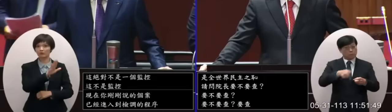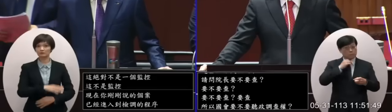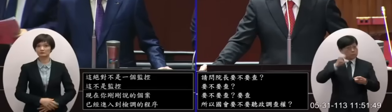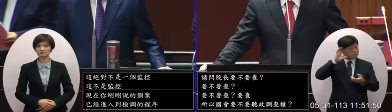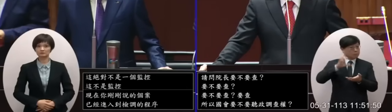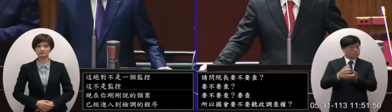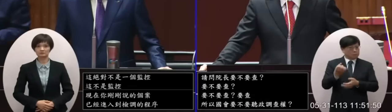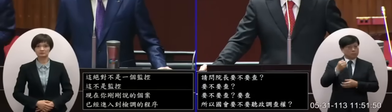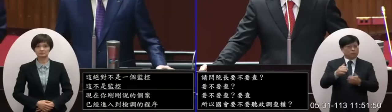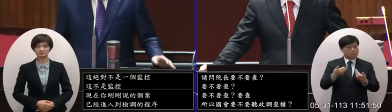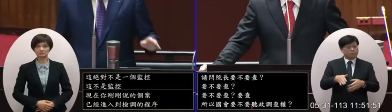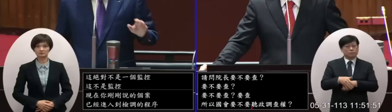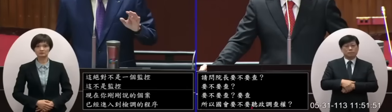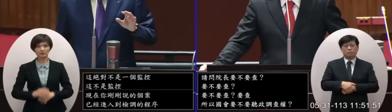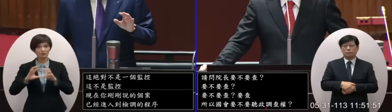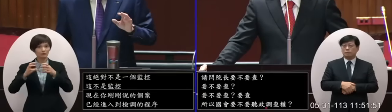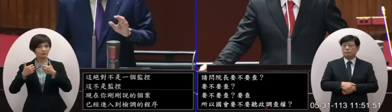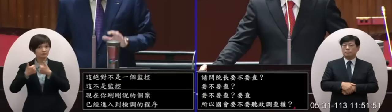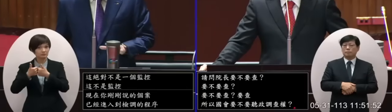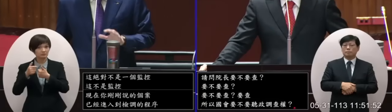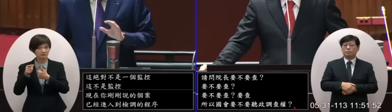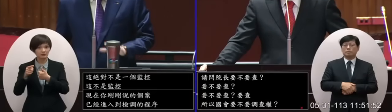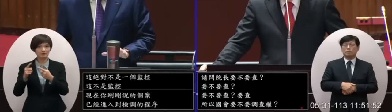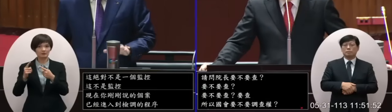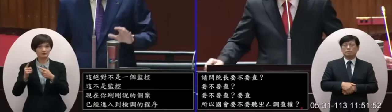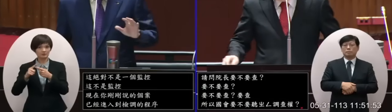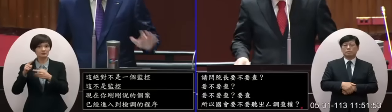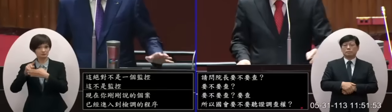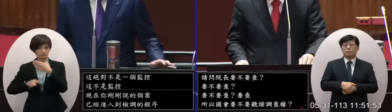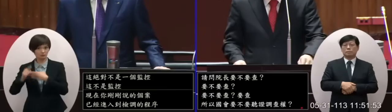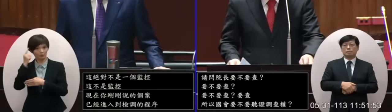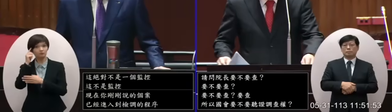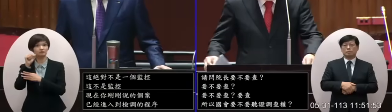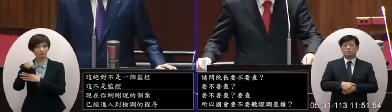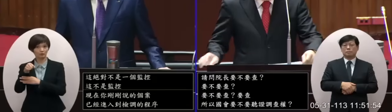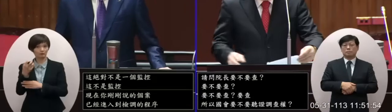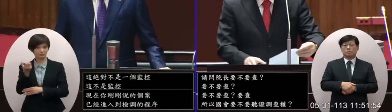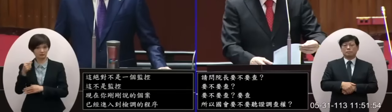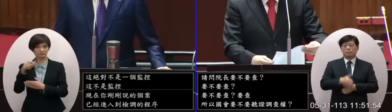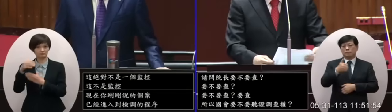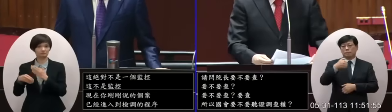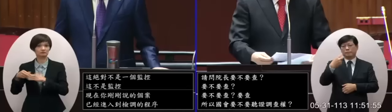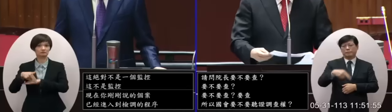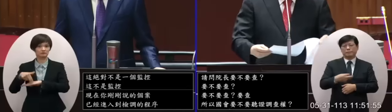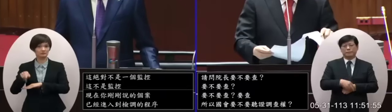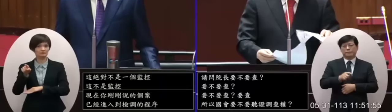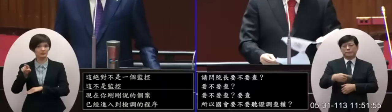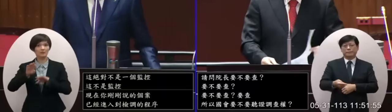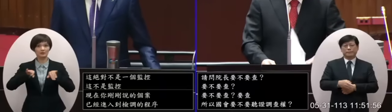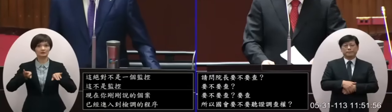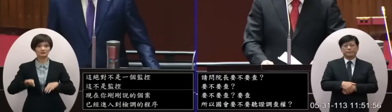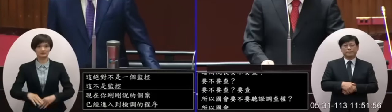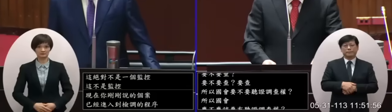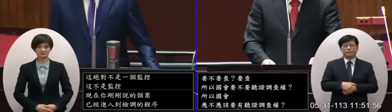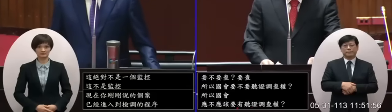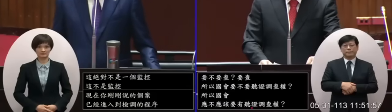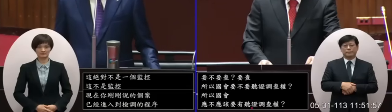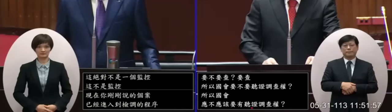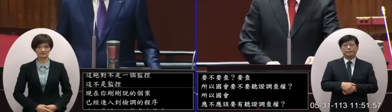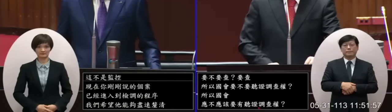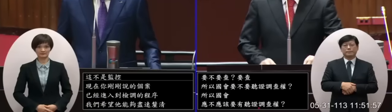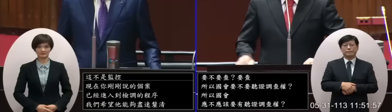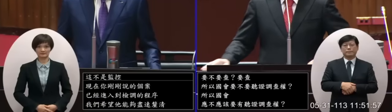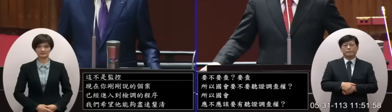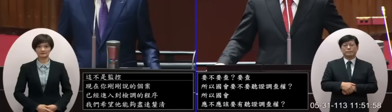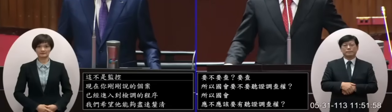听证调查权？ 国会的人事同意权，那是一种设计。 谢谢，再过来。好，我们